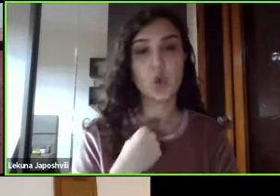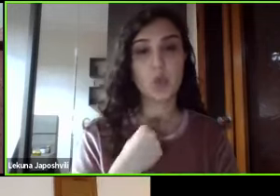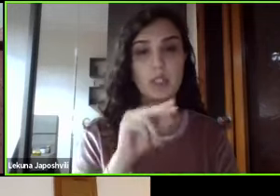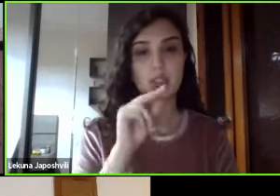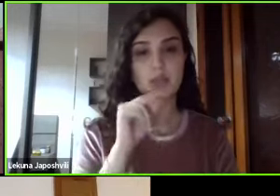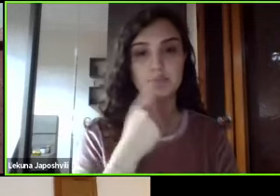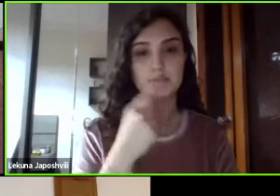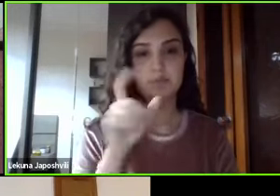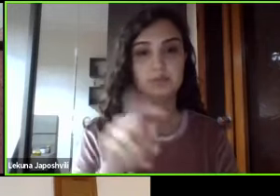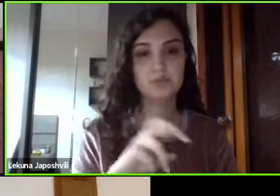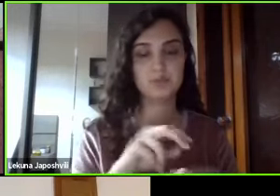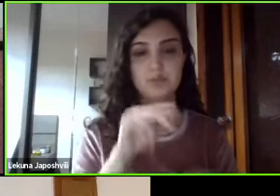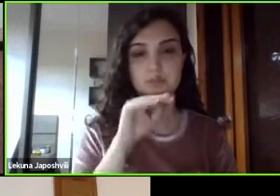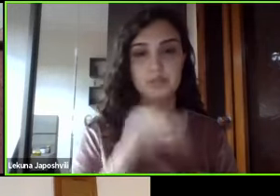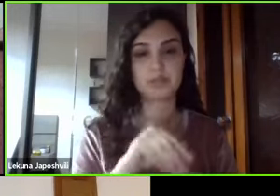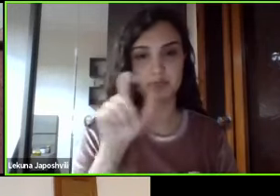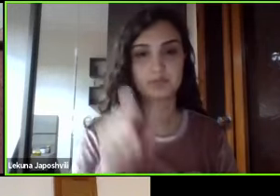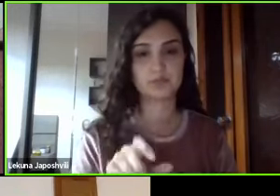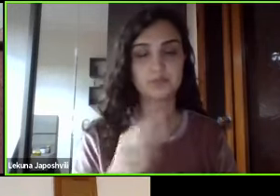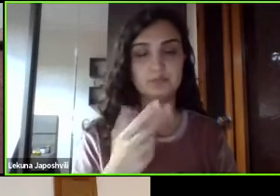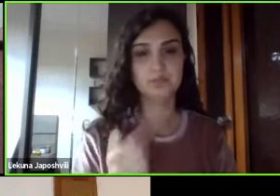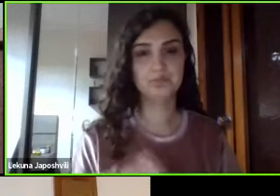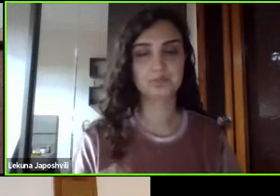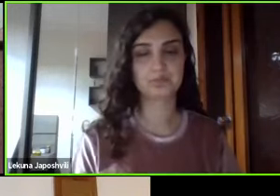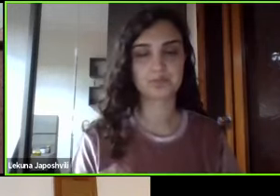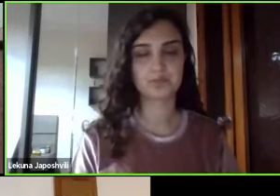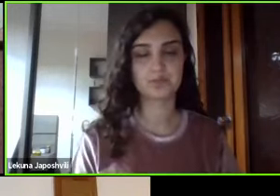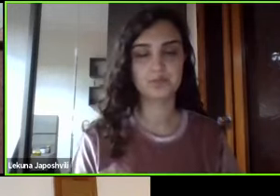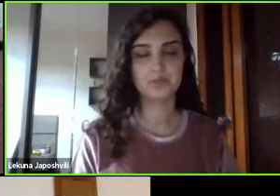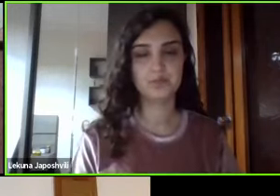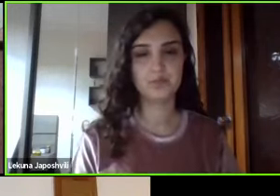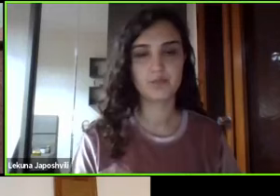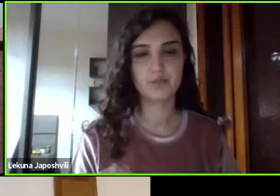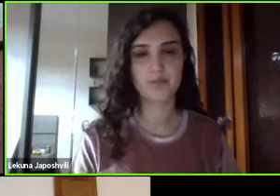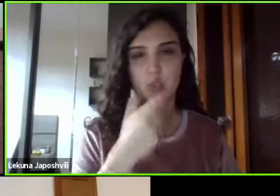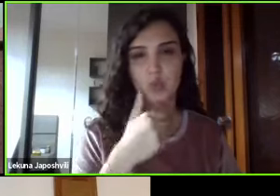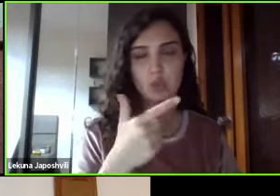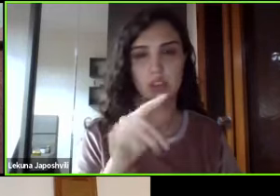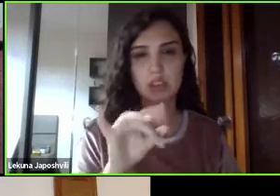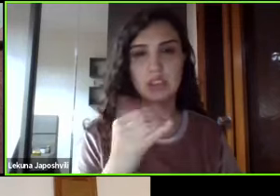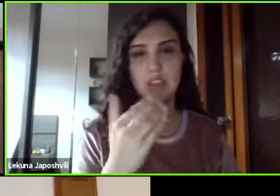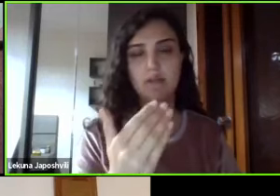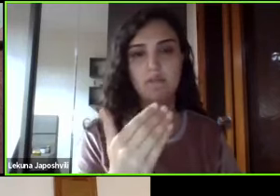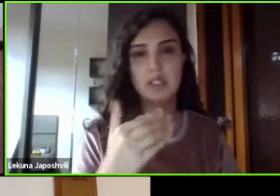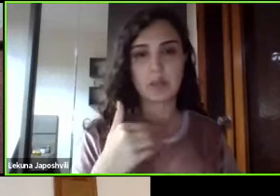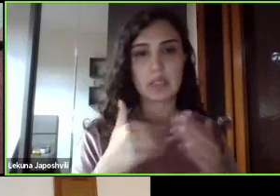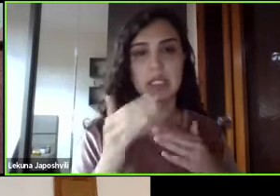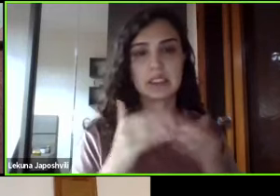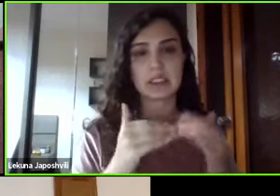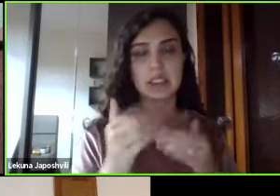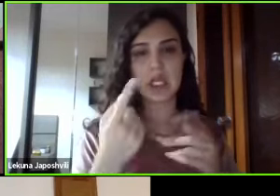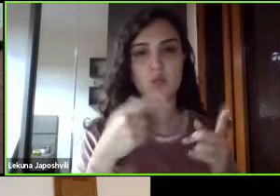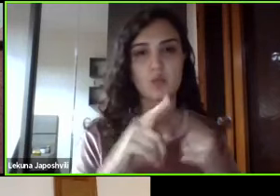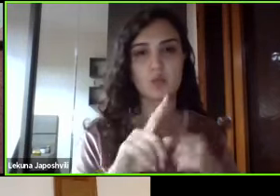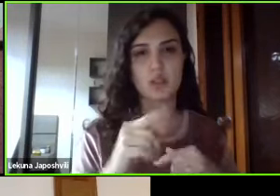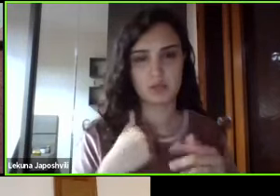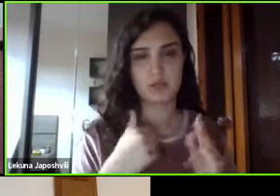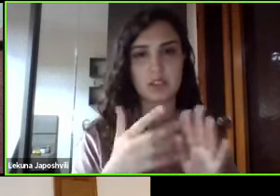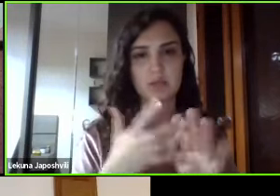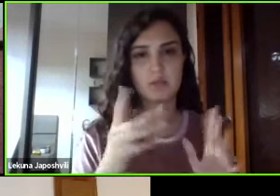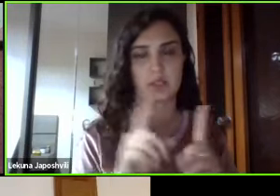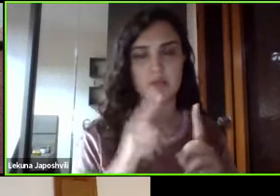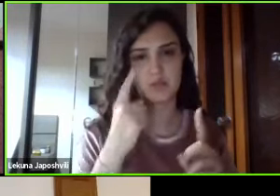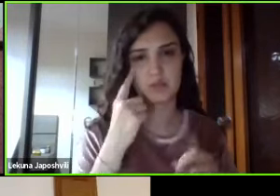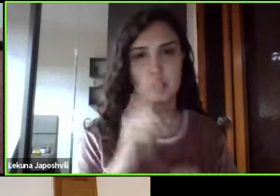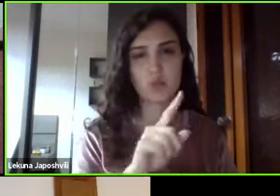უჩევე ხო? დიახ. ბატონო გია, თქვენი პრაქტიკიდან გამომდინარე, მესმის, რომ მე მაინც ვფიქრობ,